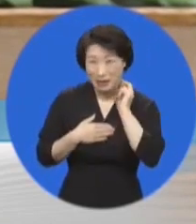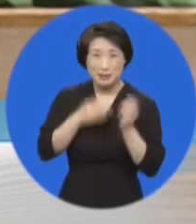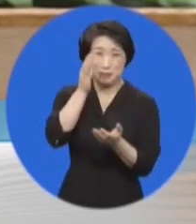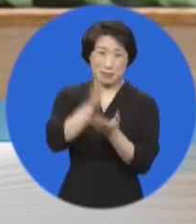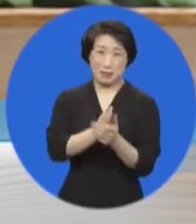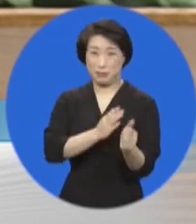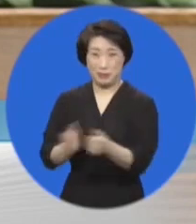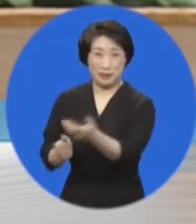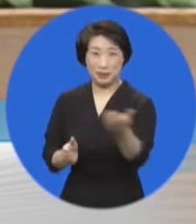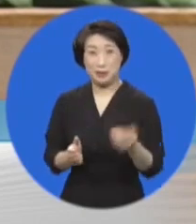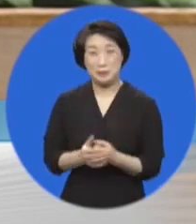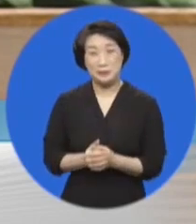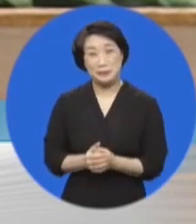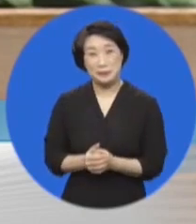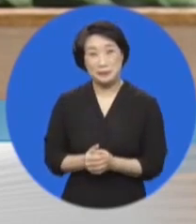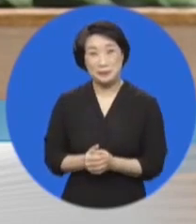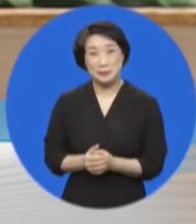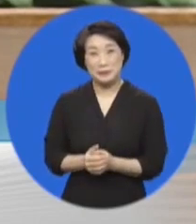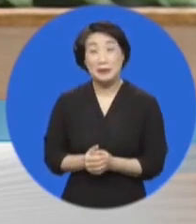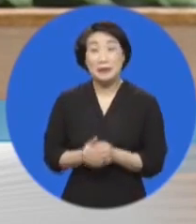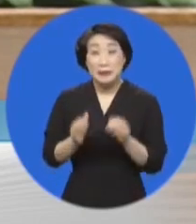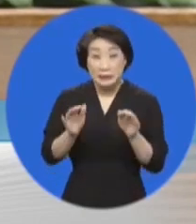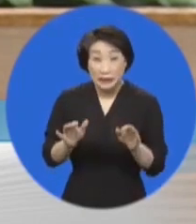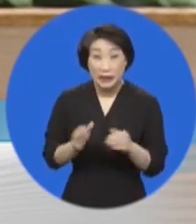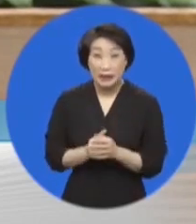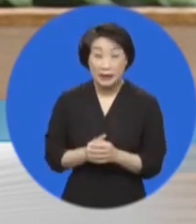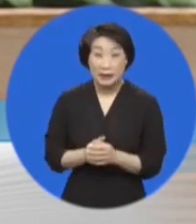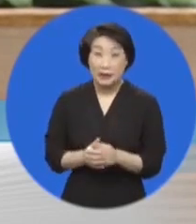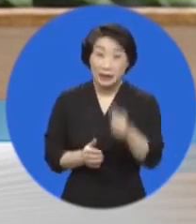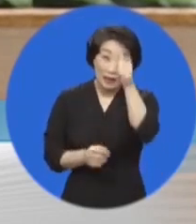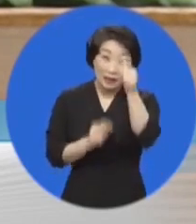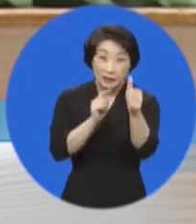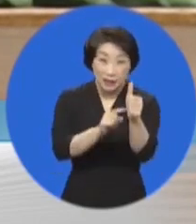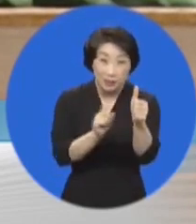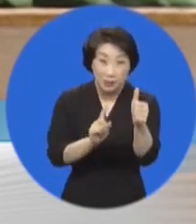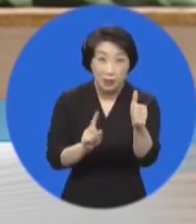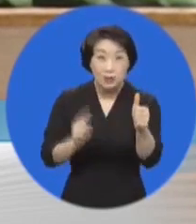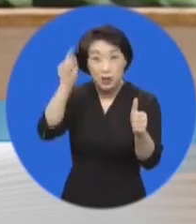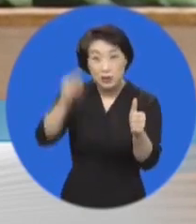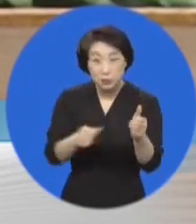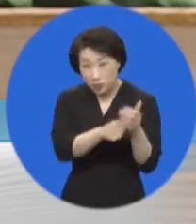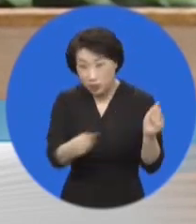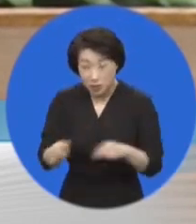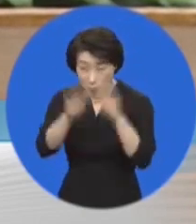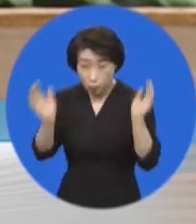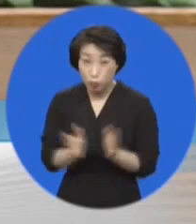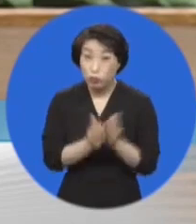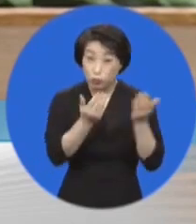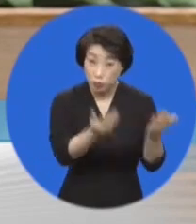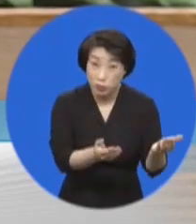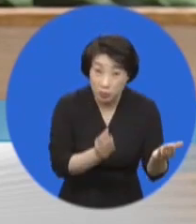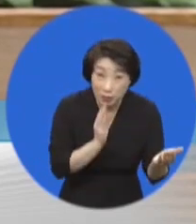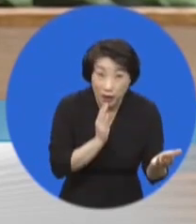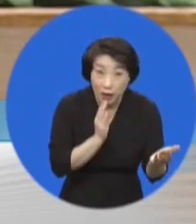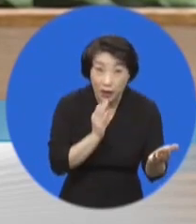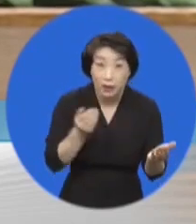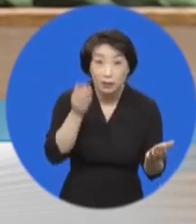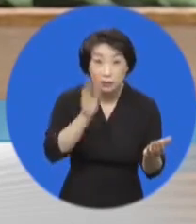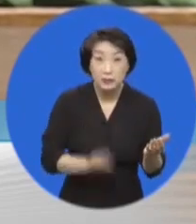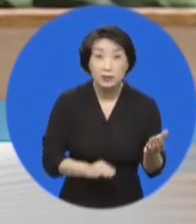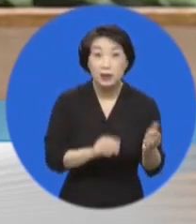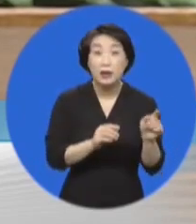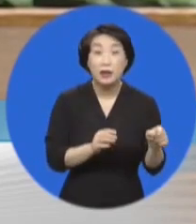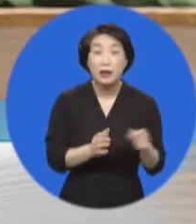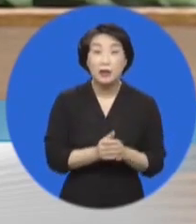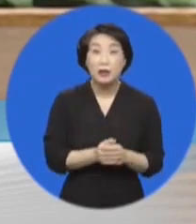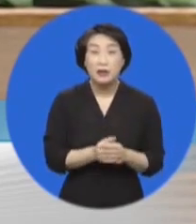배신자는 되지 마라. 자, 아담에게는 천진만보를 주었어요. 그러나